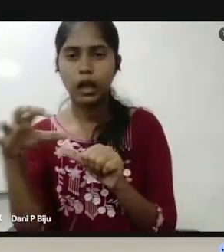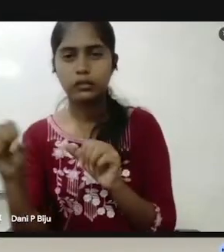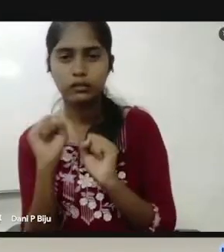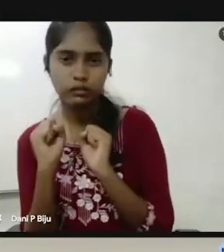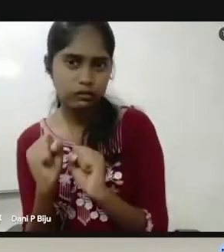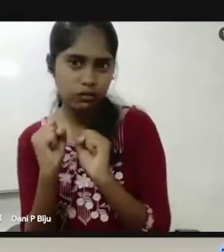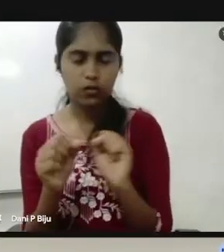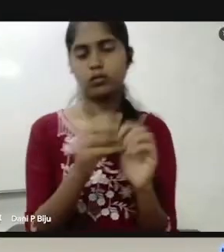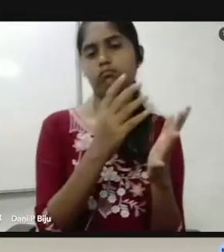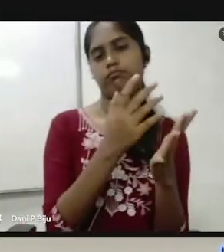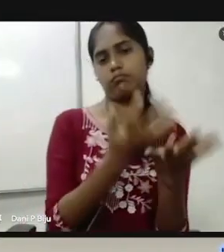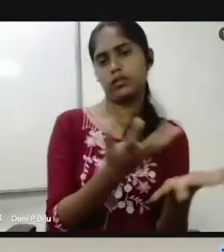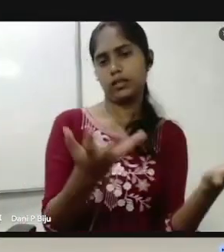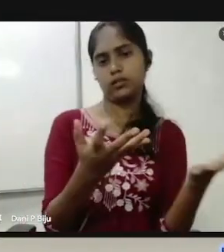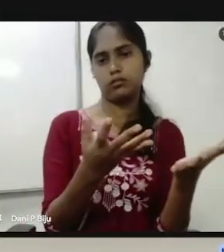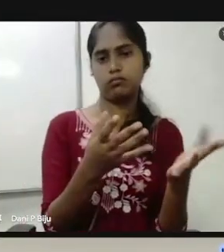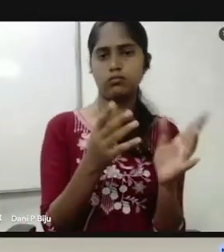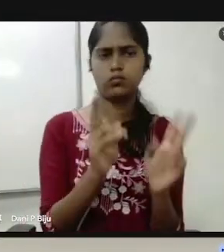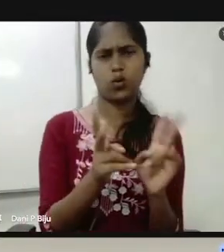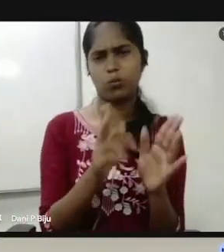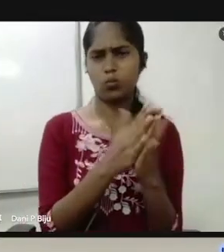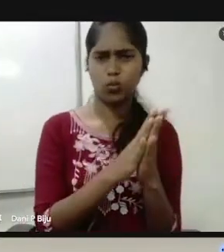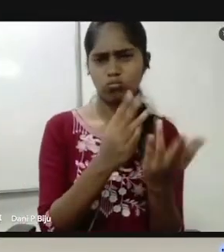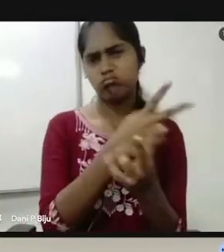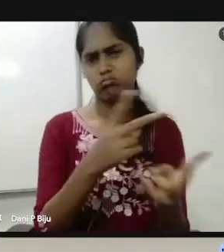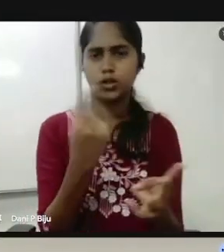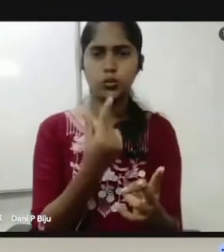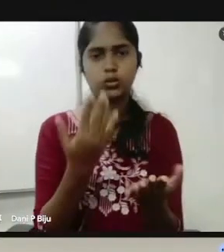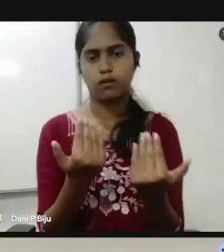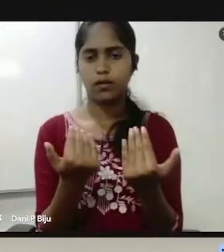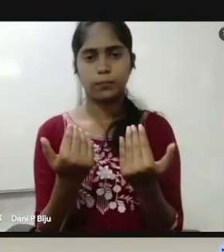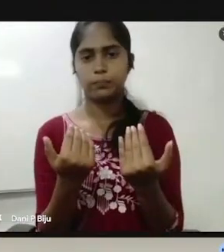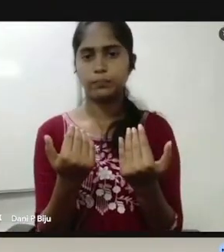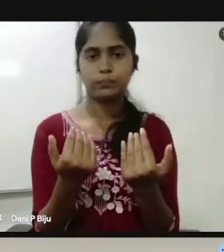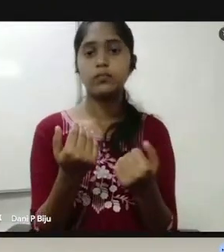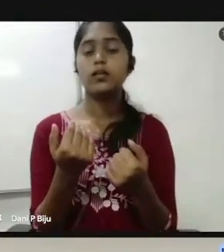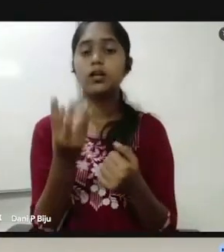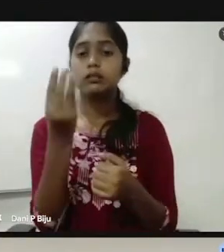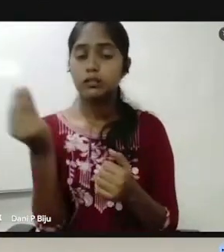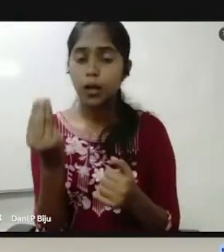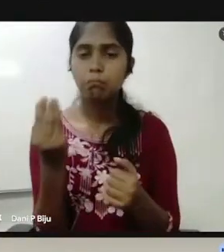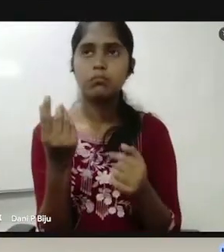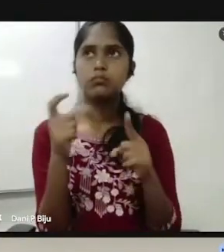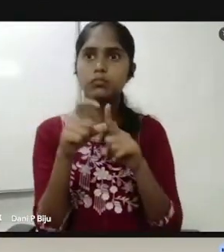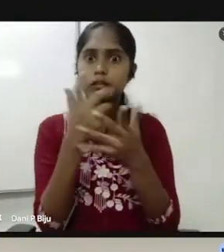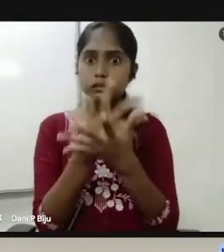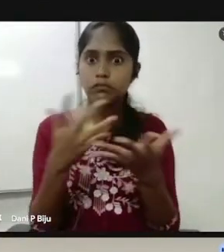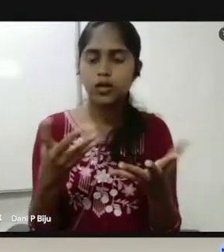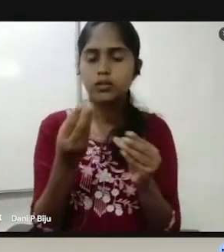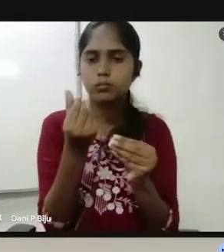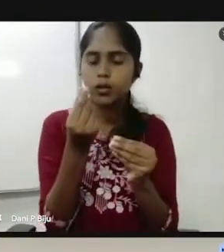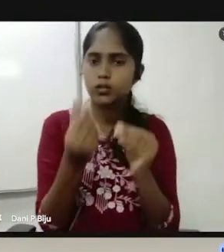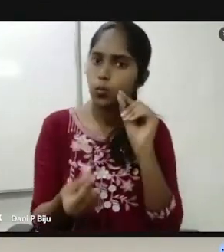ഐഗി സിസ്റ്റംസ് ഒക്കെ ഉണ്ട്. അത് ഇൻ ലാക്സ് ആണ് അതെല്ലാം വരുന്നത്. അപ്പൊ എനിക്കൊന്ന് സമയം ബിറ്റ്വീൻ 5 to 7 lakhs ഒക്കെ